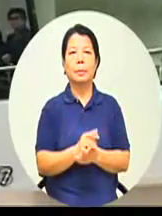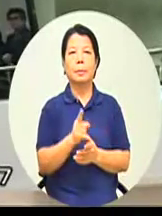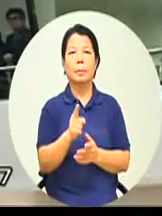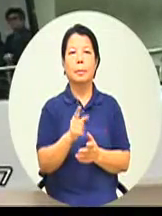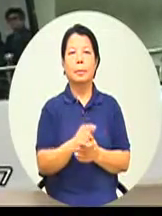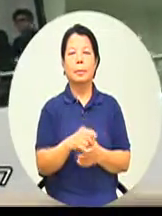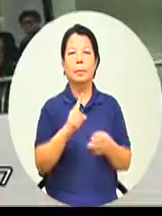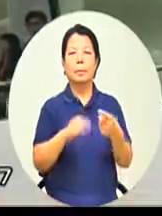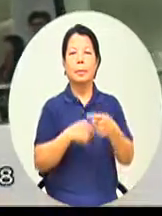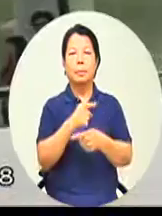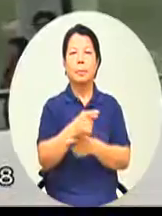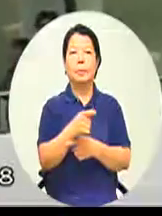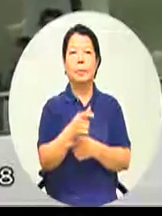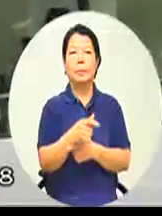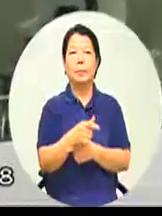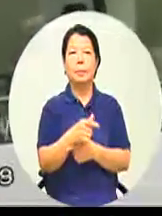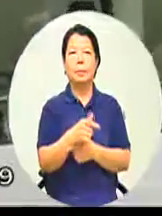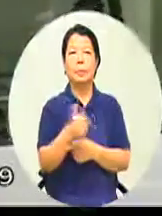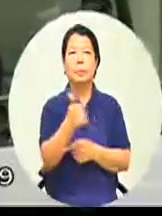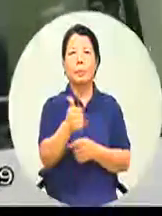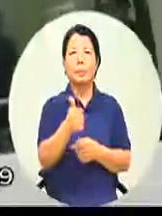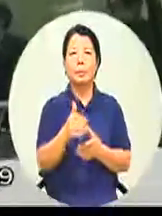丁道叶胜男，